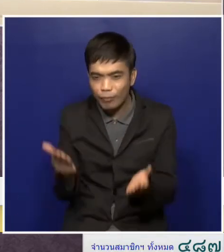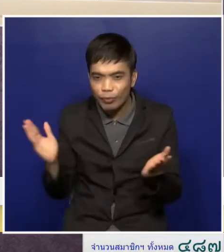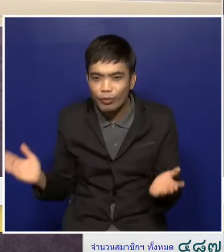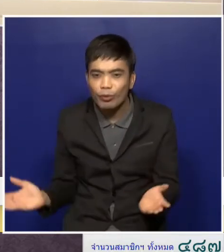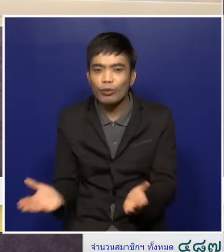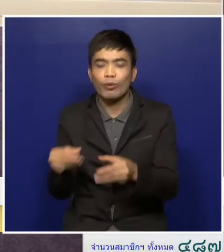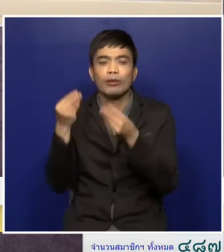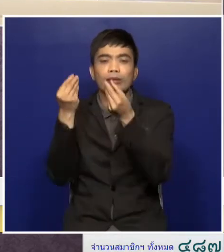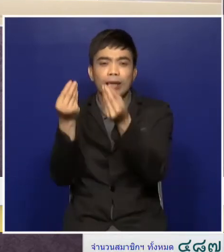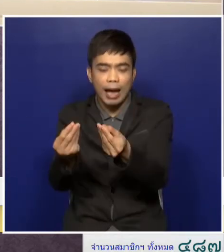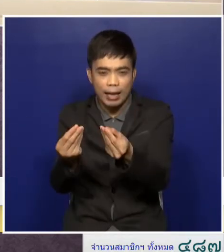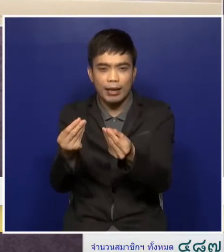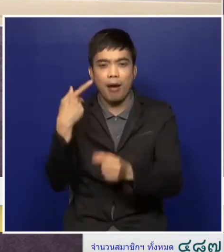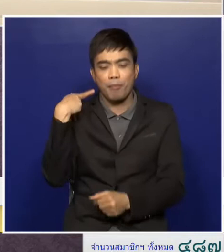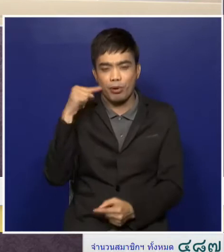ี่เราจะตองใช้